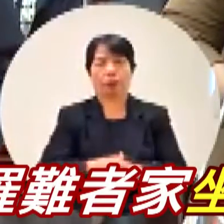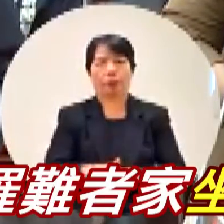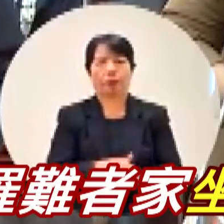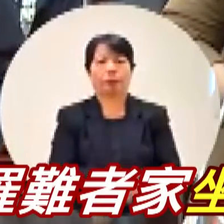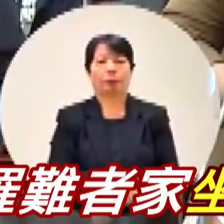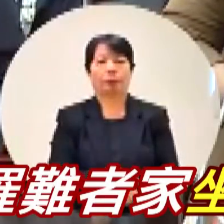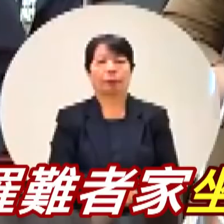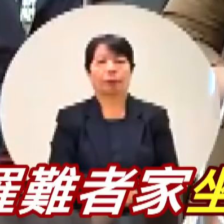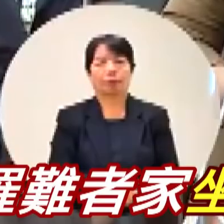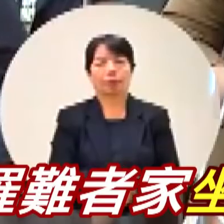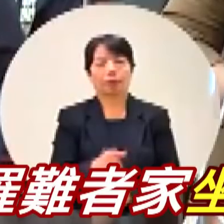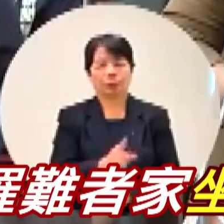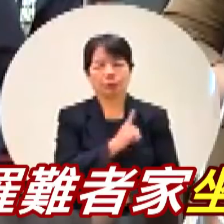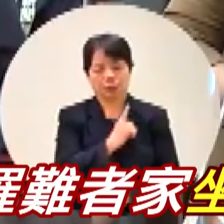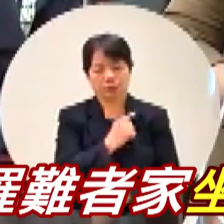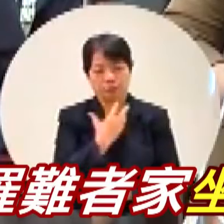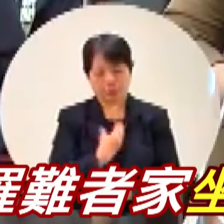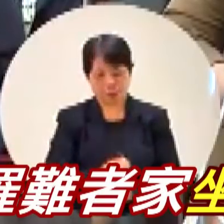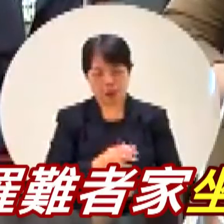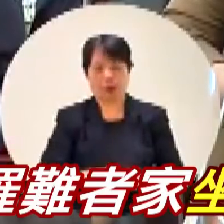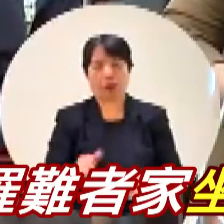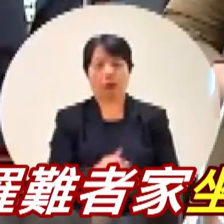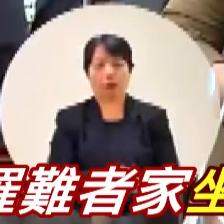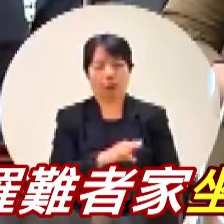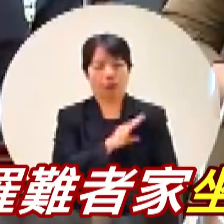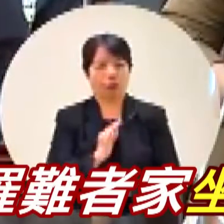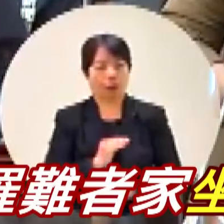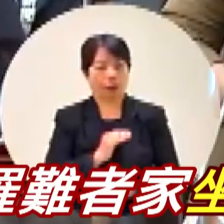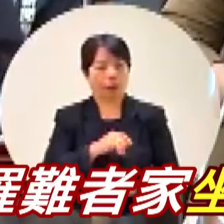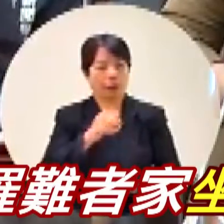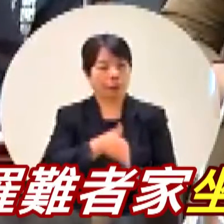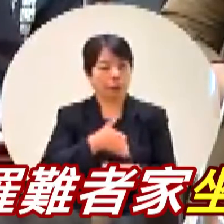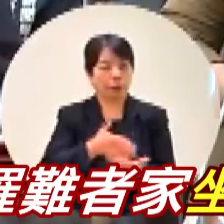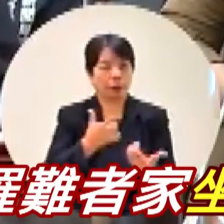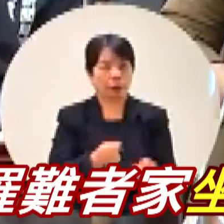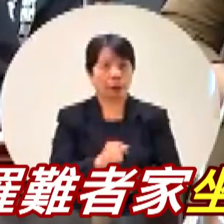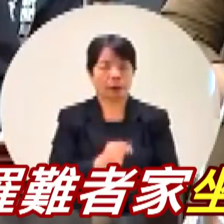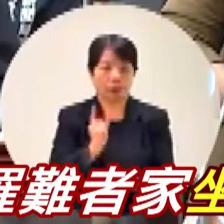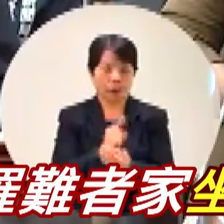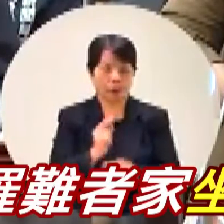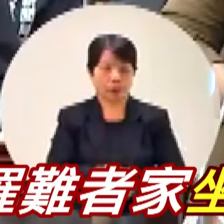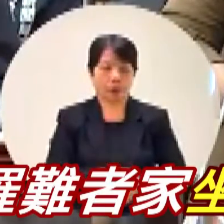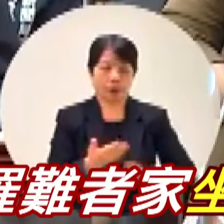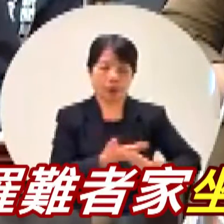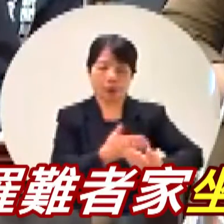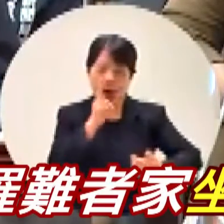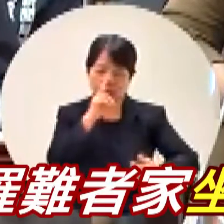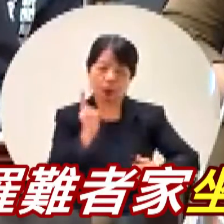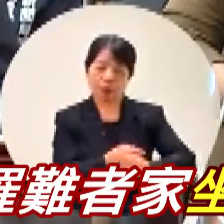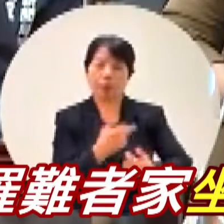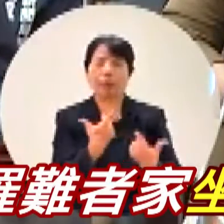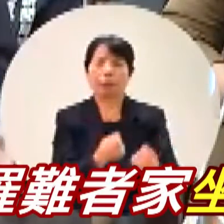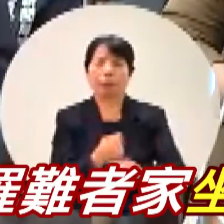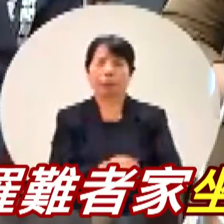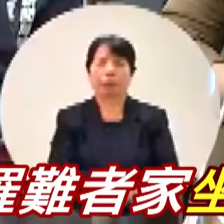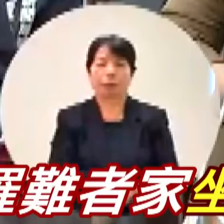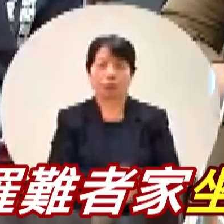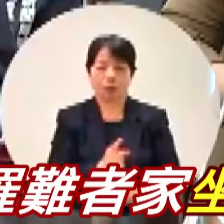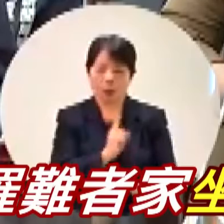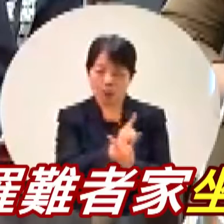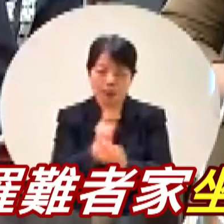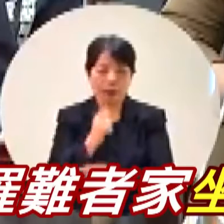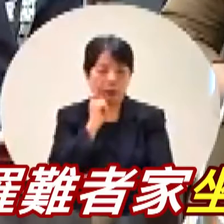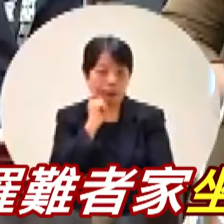深切的自责。就诚如刚刚邱议员所特别提到，那同样的戴聂彤案也是一样，我们都会面临到一个困